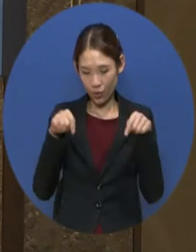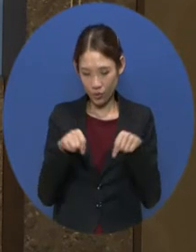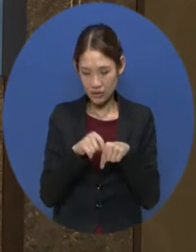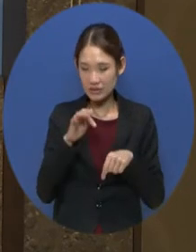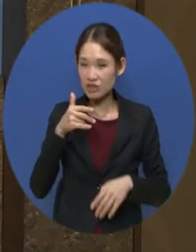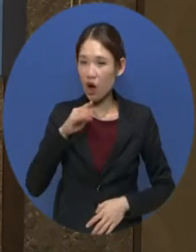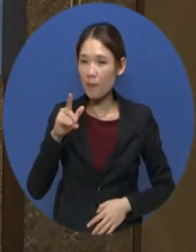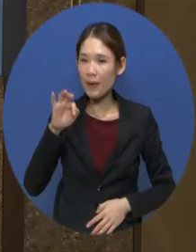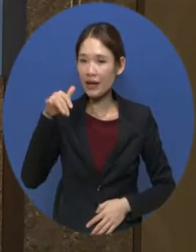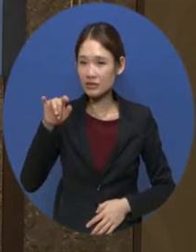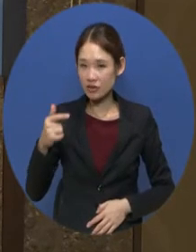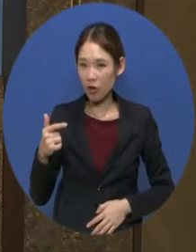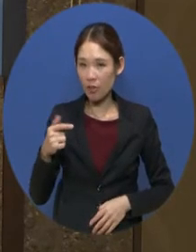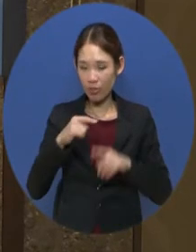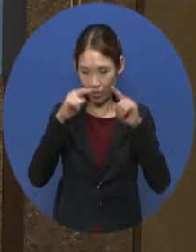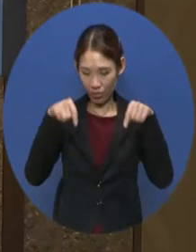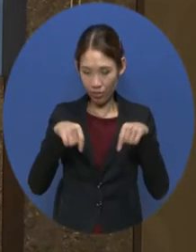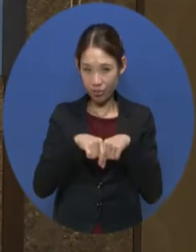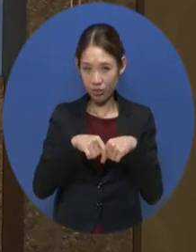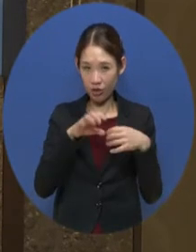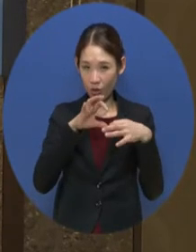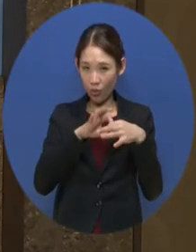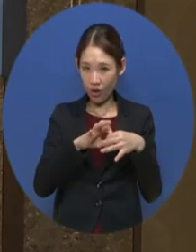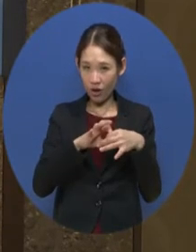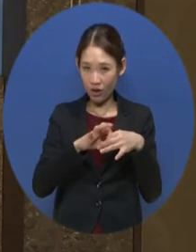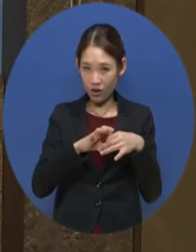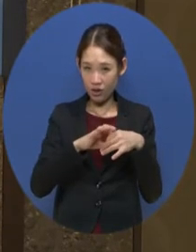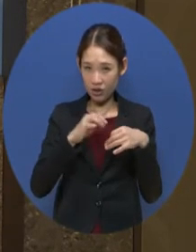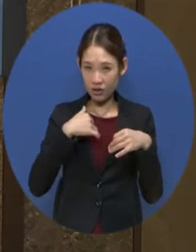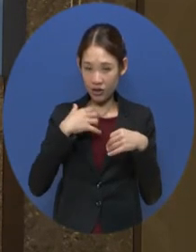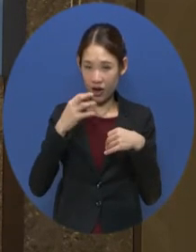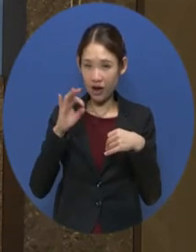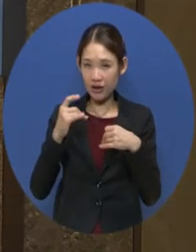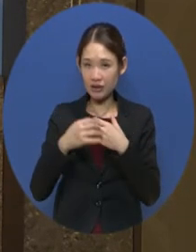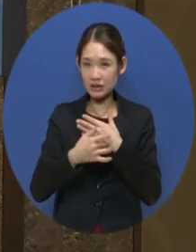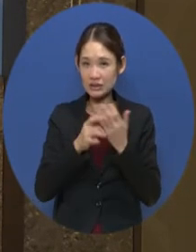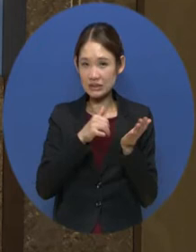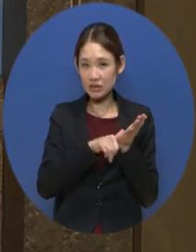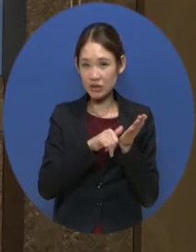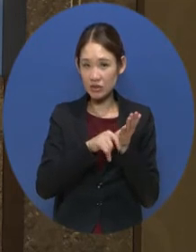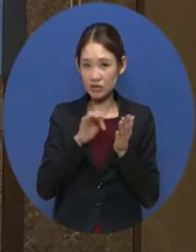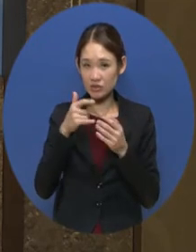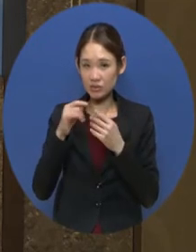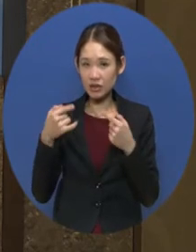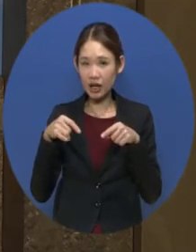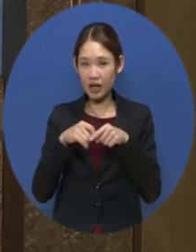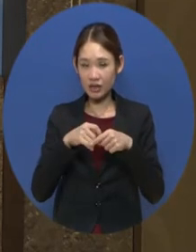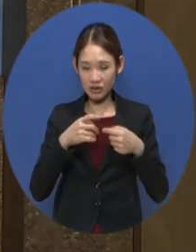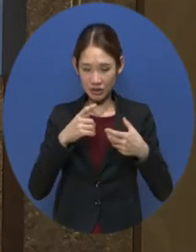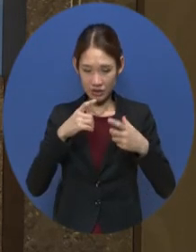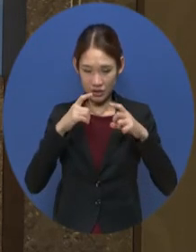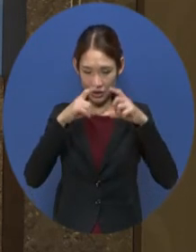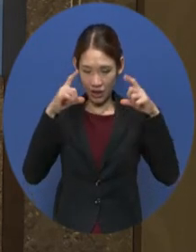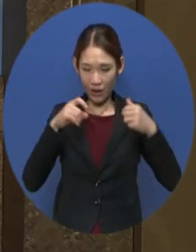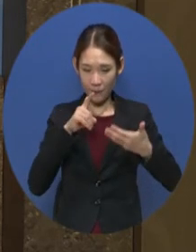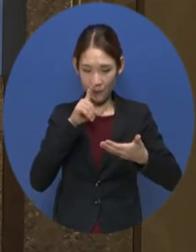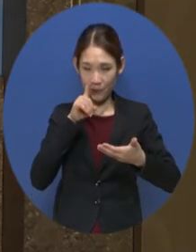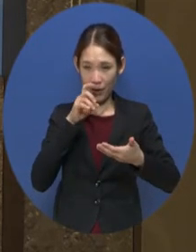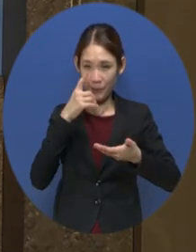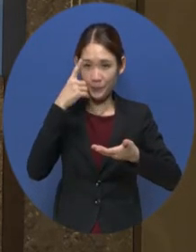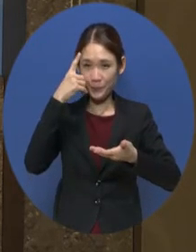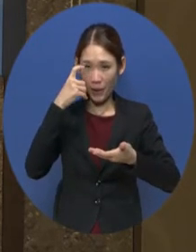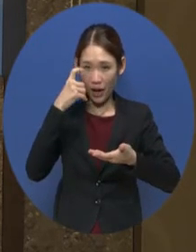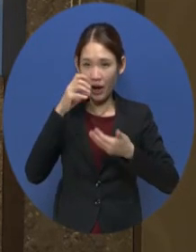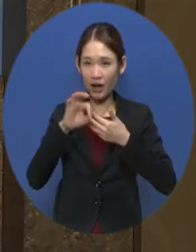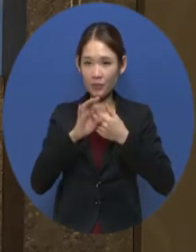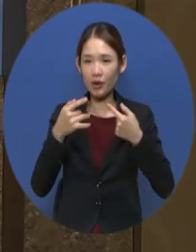처방전이잖아요. 처방전에 대해서도 저희 앱에서는 의약품뿐만이 아니라 처방전도 같이 촬영하면은 그 정보를 열람할 수